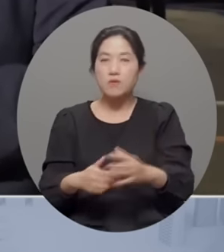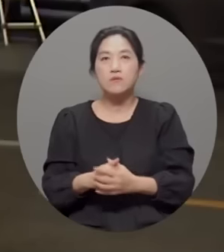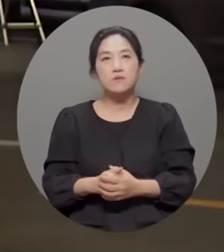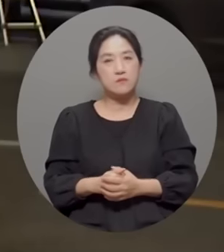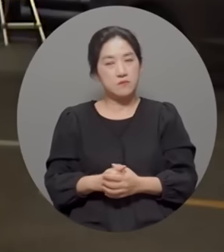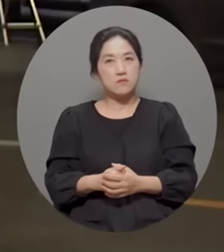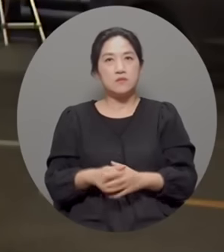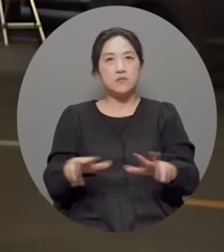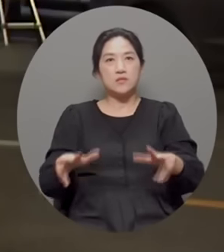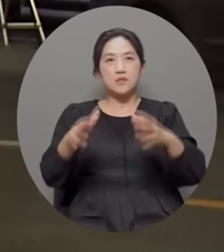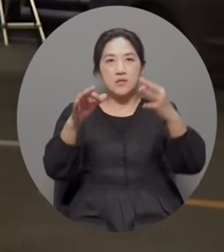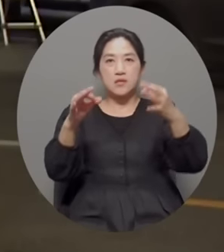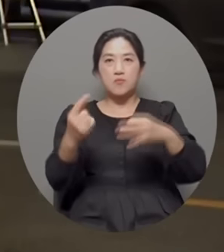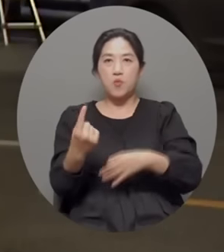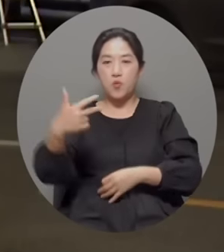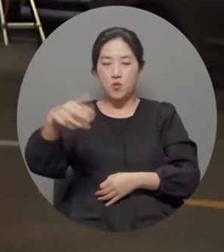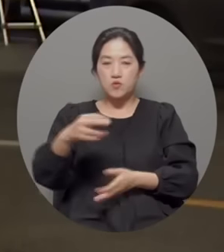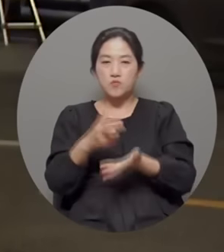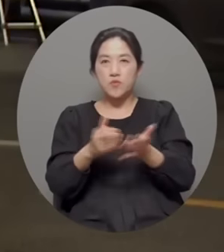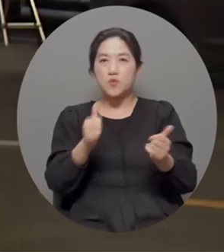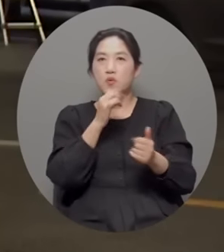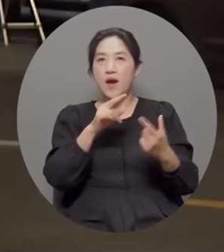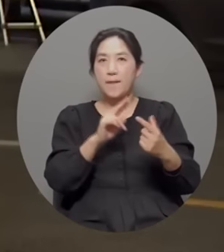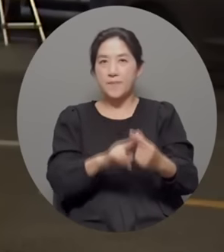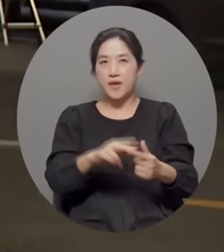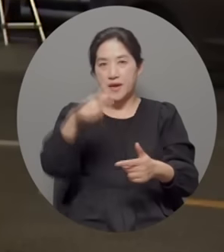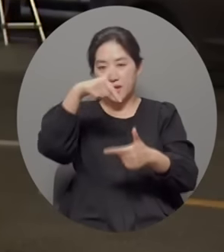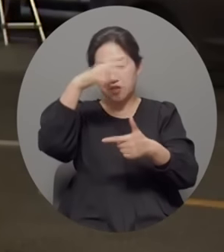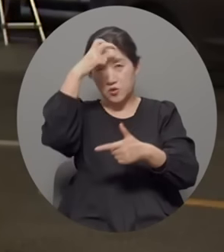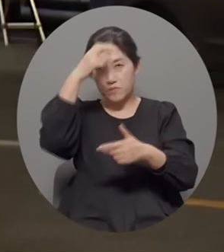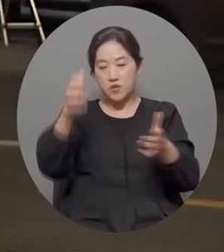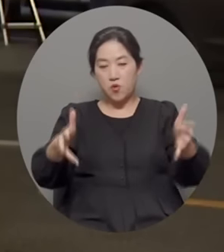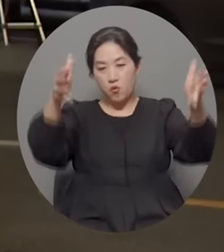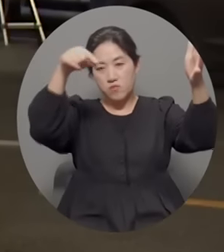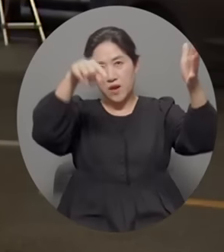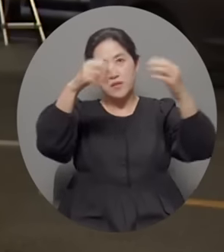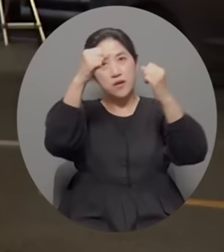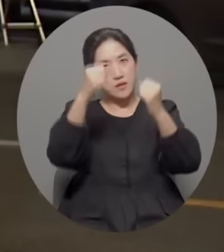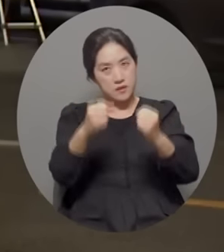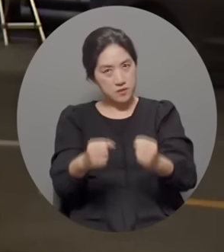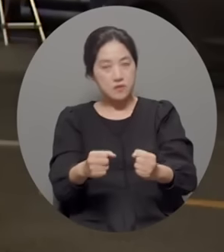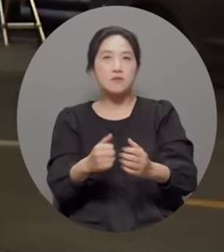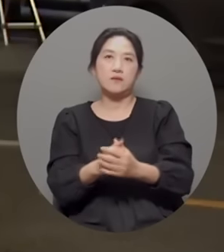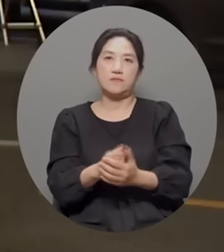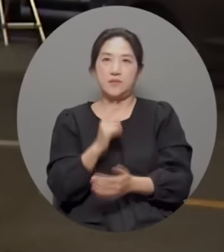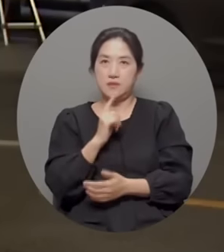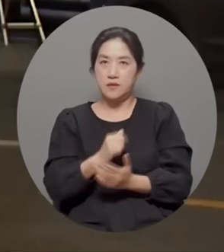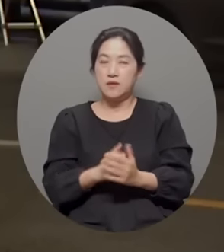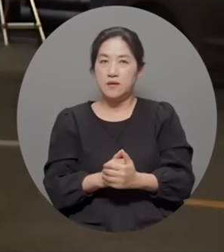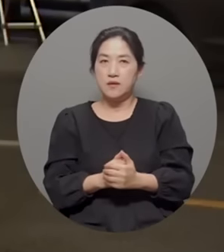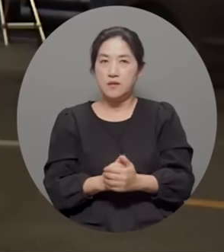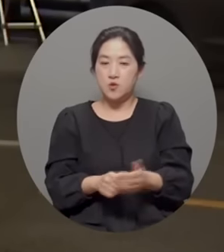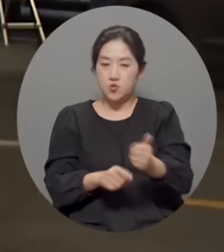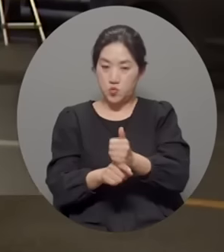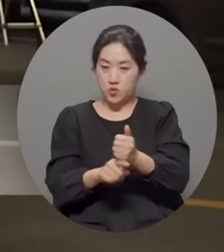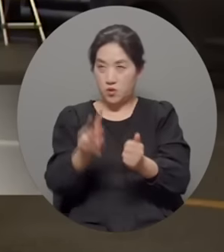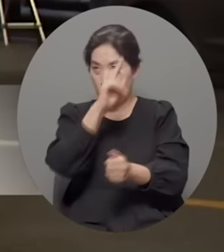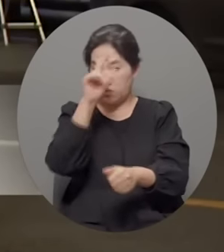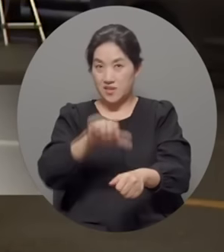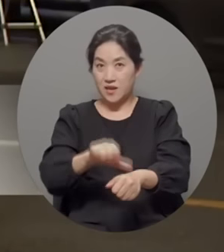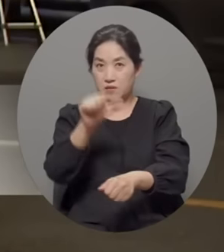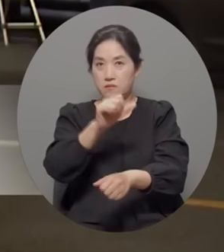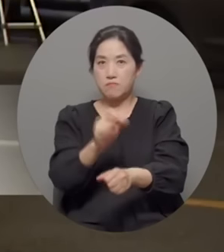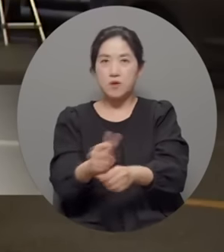네, 현재 김호중 씨는 변호인과 함께 강남경찰서 건물 안에 머물고 있는 걸로 알려졌습니다. 조사는 오후 5시쯤